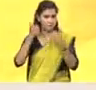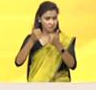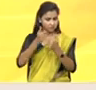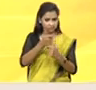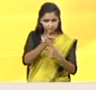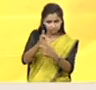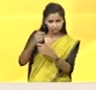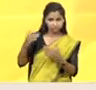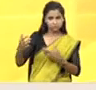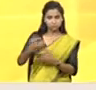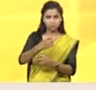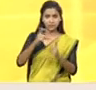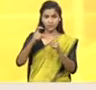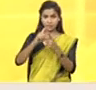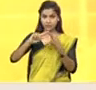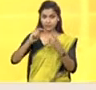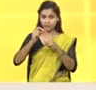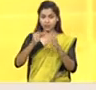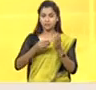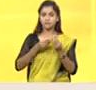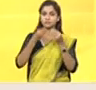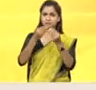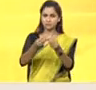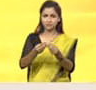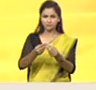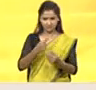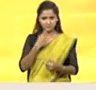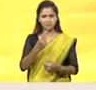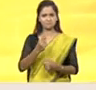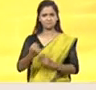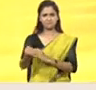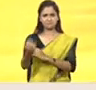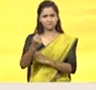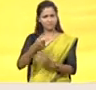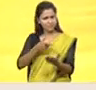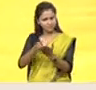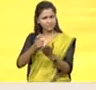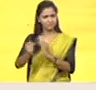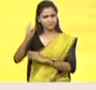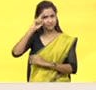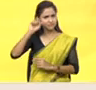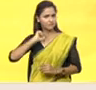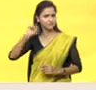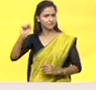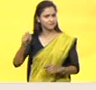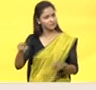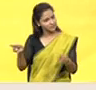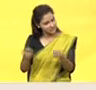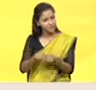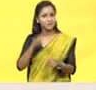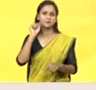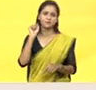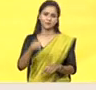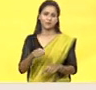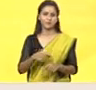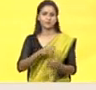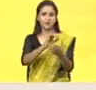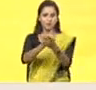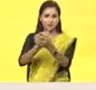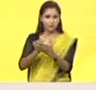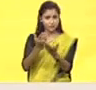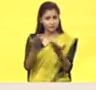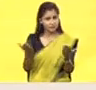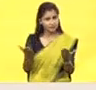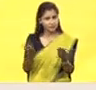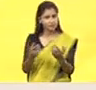करें। इसका मतलब हुआ कि आपकी टोली जय जवान भी करेगी, जय किसान भी करेगी। जी सर, बिल्कुल। साथियों,